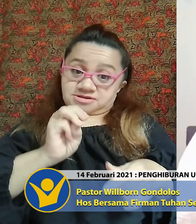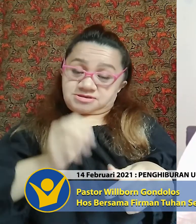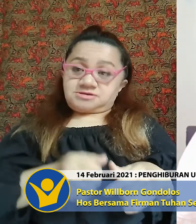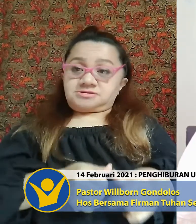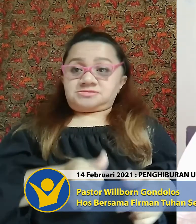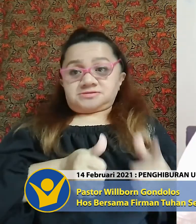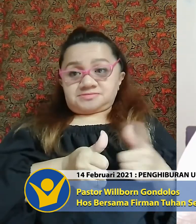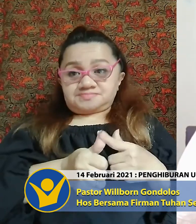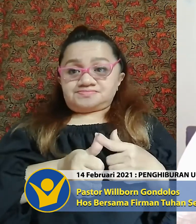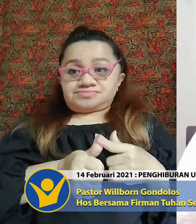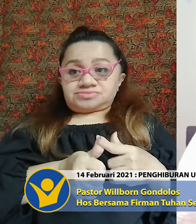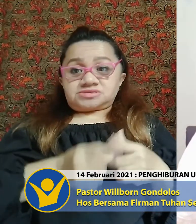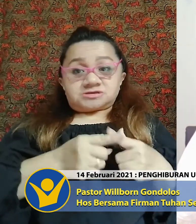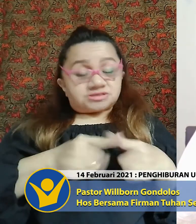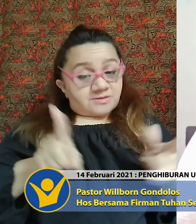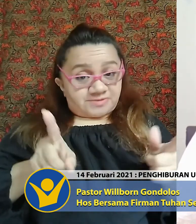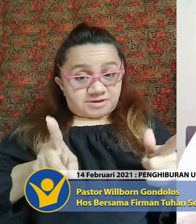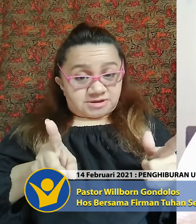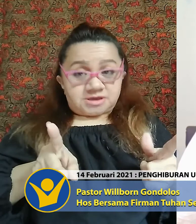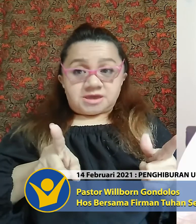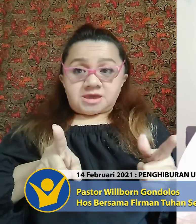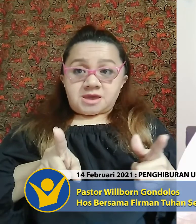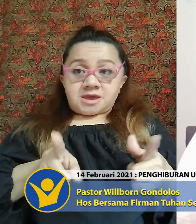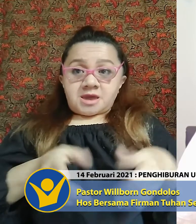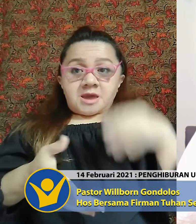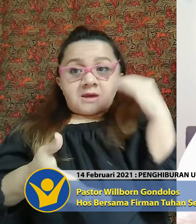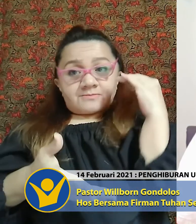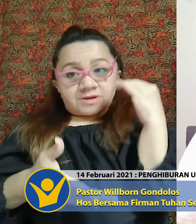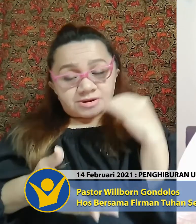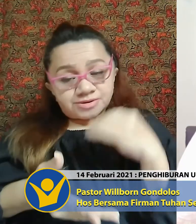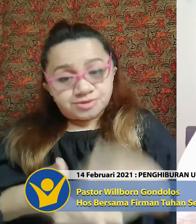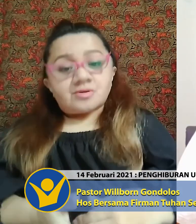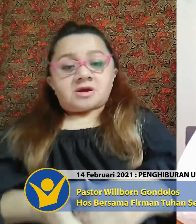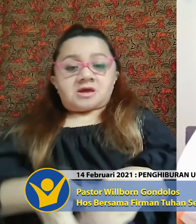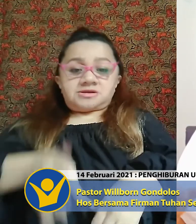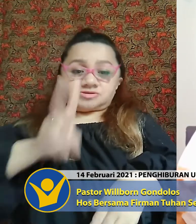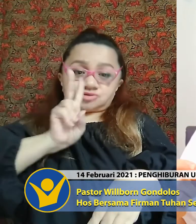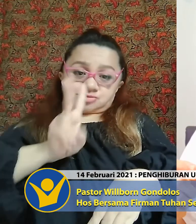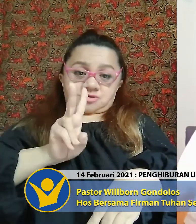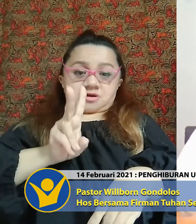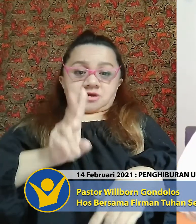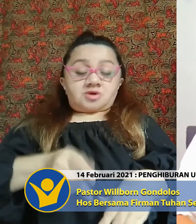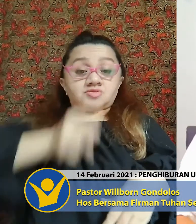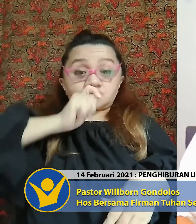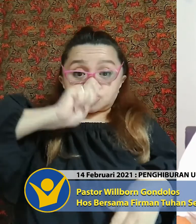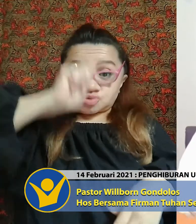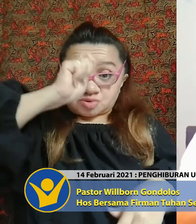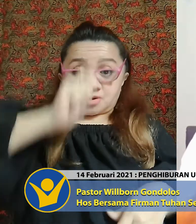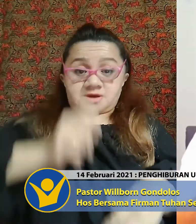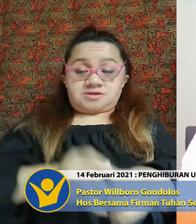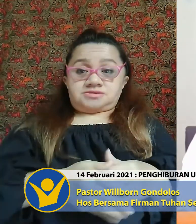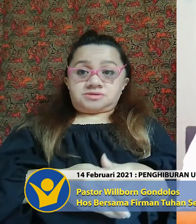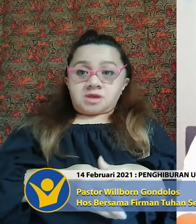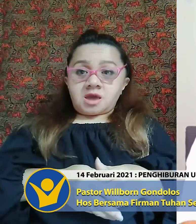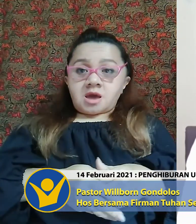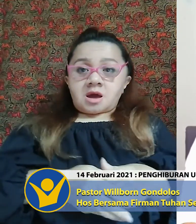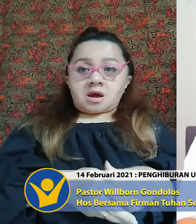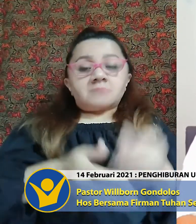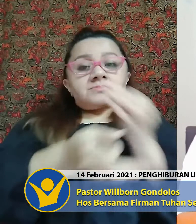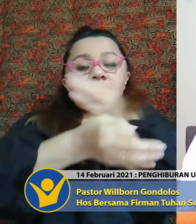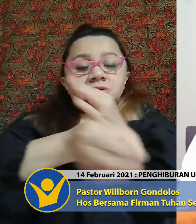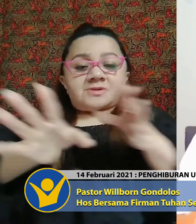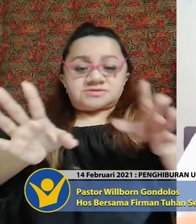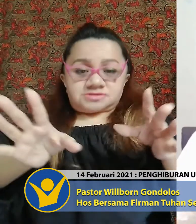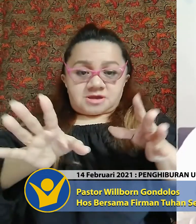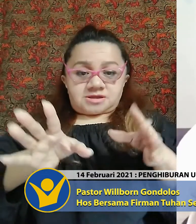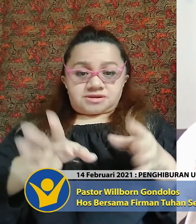Bangsa-bangsa yang telah diizinkan Tuhan untuk mengajar umatnya, umat Israel, yaitu Asyur